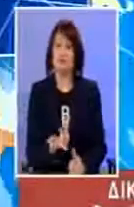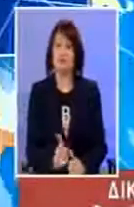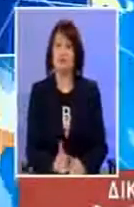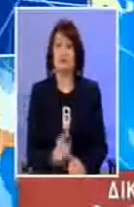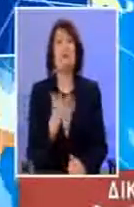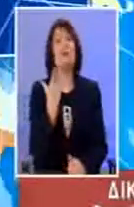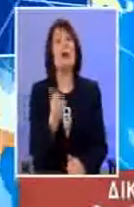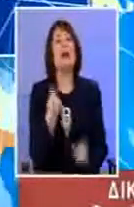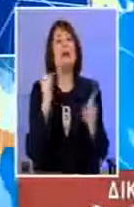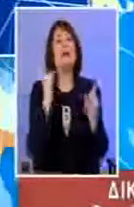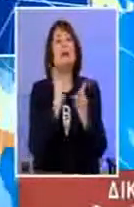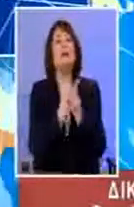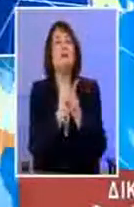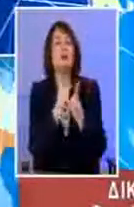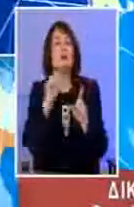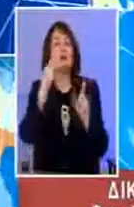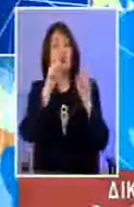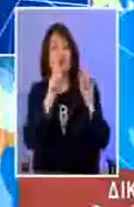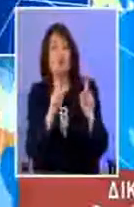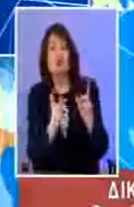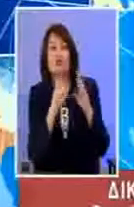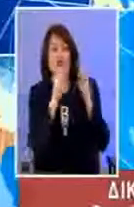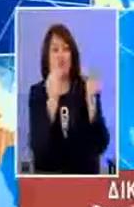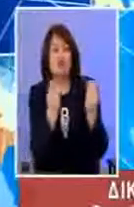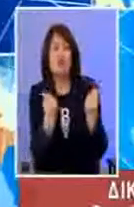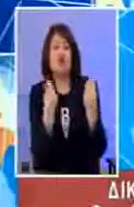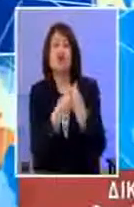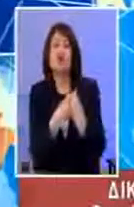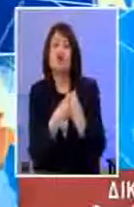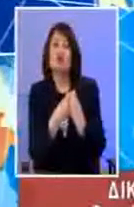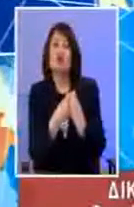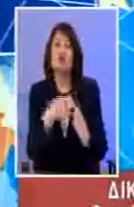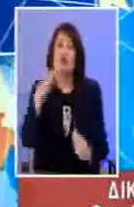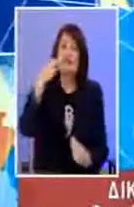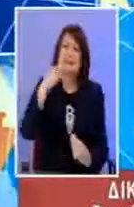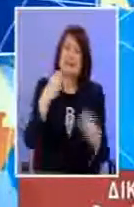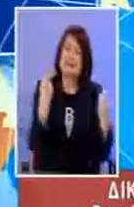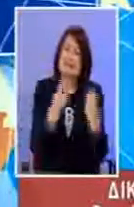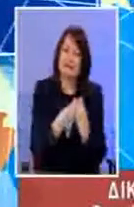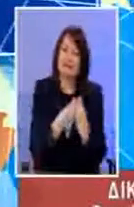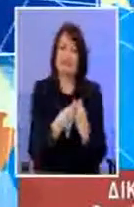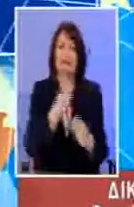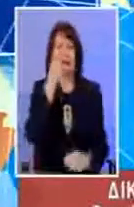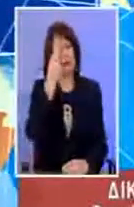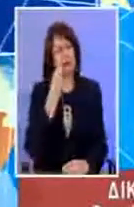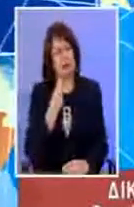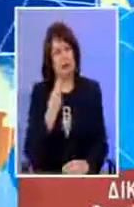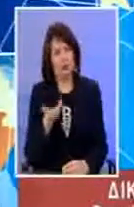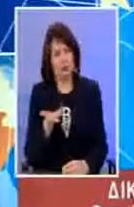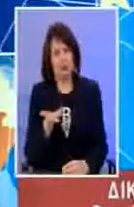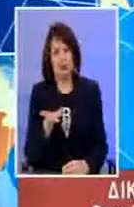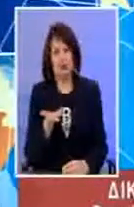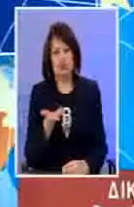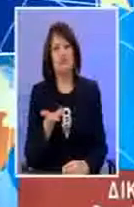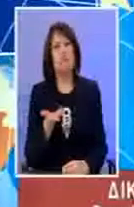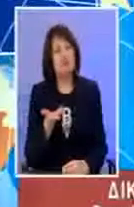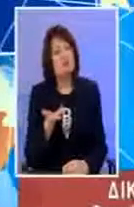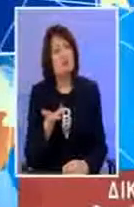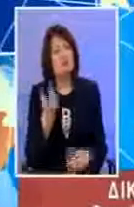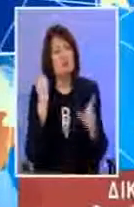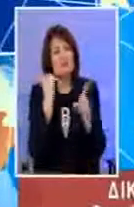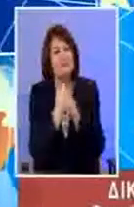υπάρχουν κάποια ειδικά πρότυπα που όταν είναι κατάλληλη η σελίδα για τους, και για τους τυφλούς, τότε παίρνει κάποια